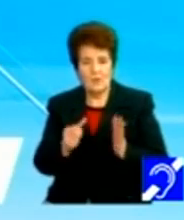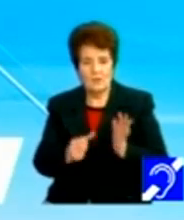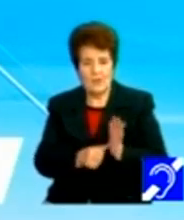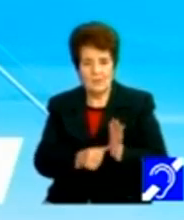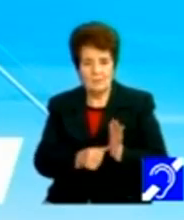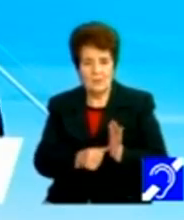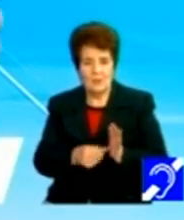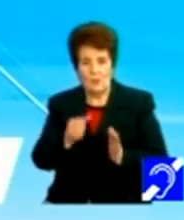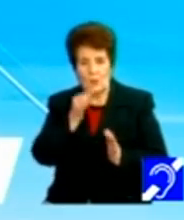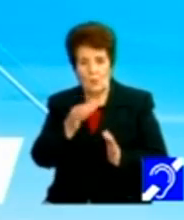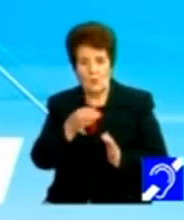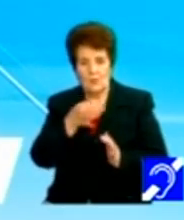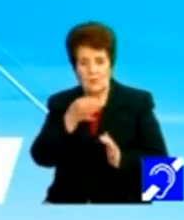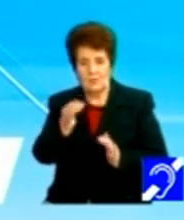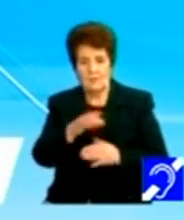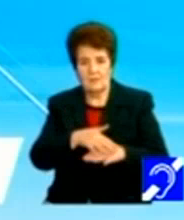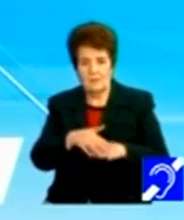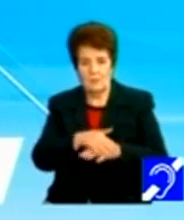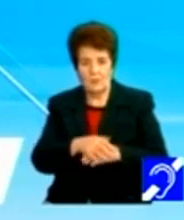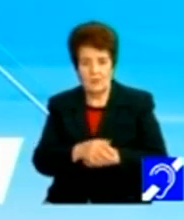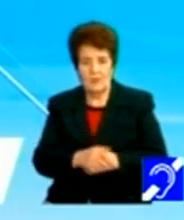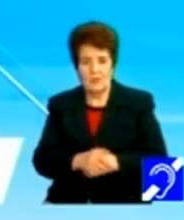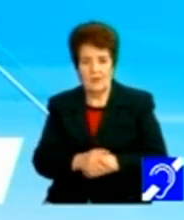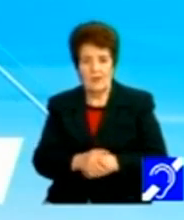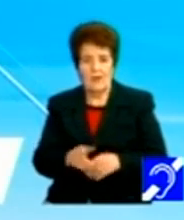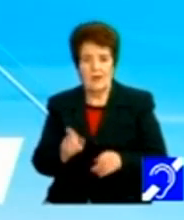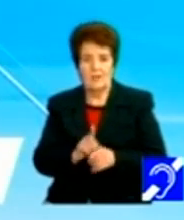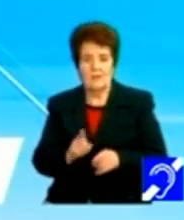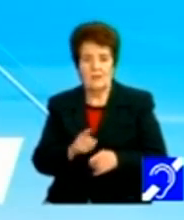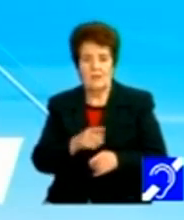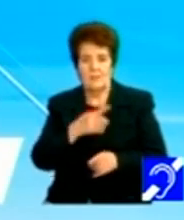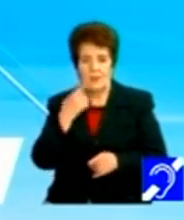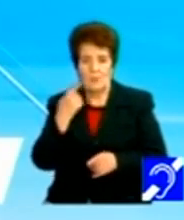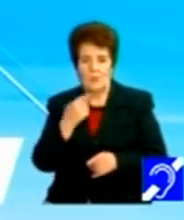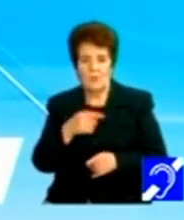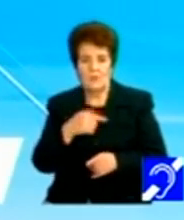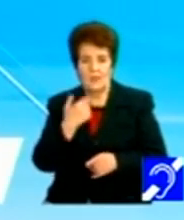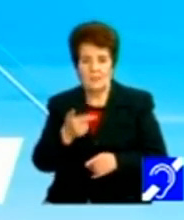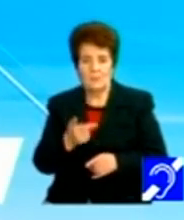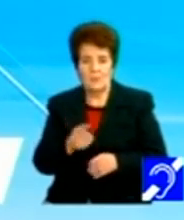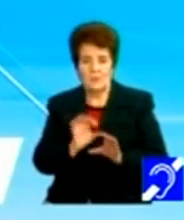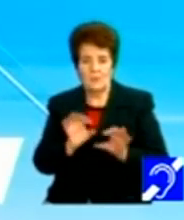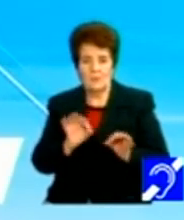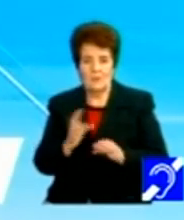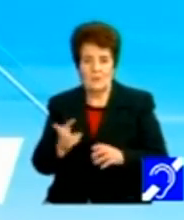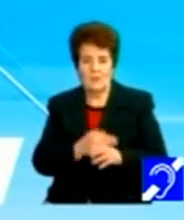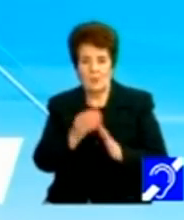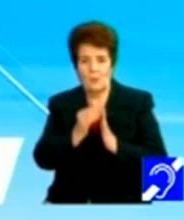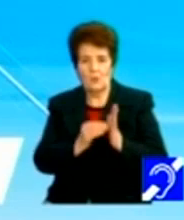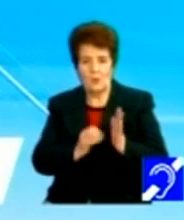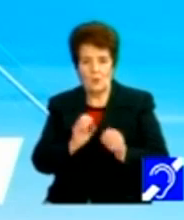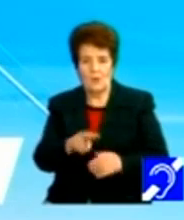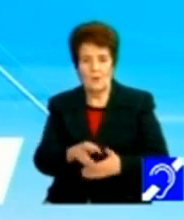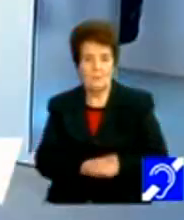2016, dar nu pot spune prea multe public și așa cumva prea mult s-a spus într-o emisiune fără protocol.